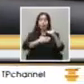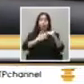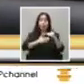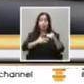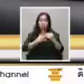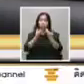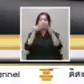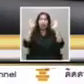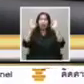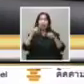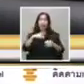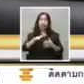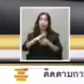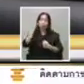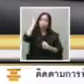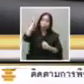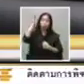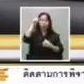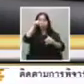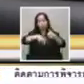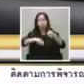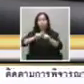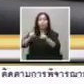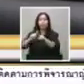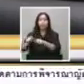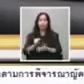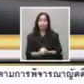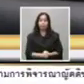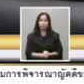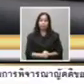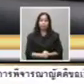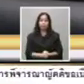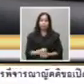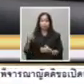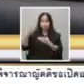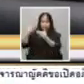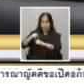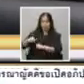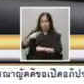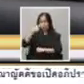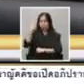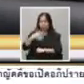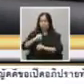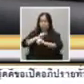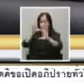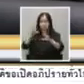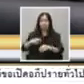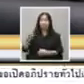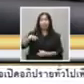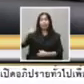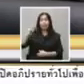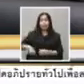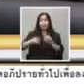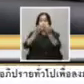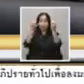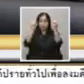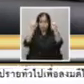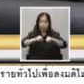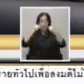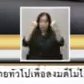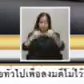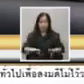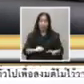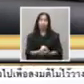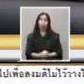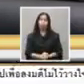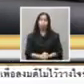นอิสระในการอภิปรายต่างๆนะคะซึ่งจริงๆท่านชินวรเนี่ยก็พูดชัดเจนไปแล้วว่าศาลรัฐธรรมนูญได้วินิจฉัยแล้วนะคะ